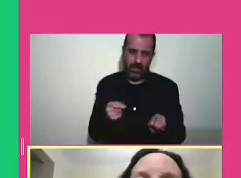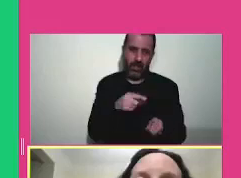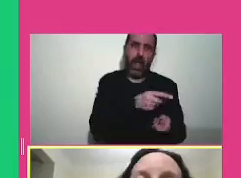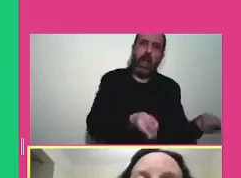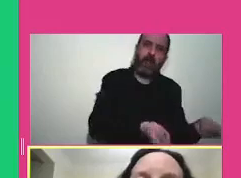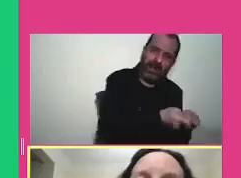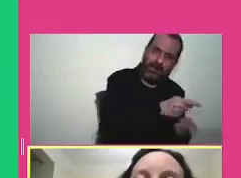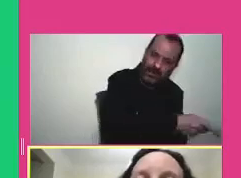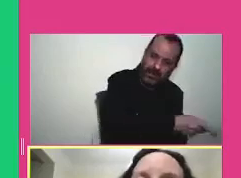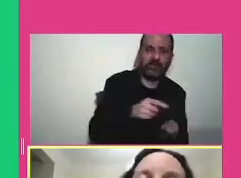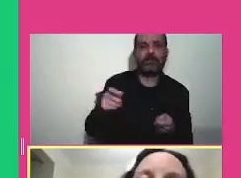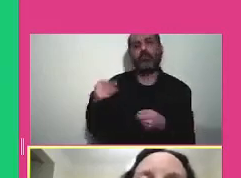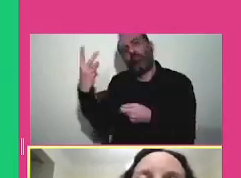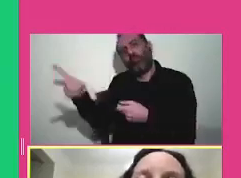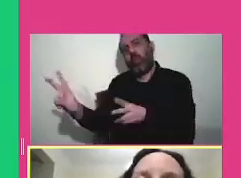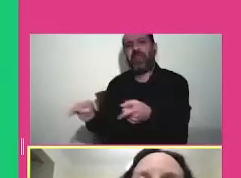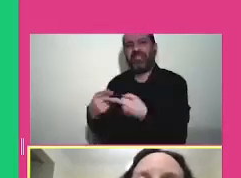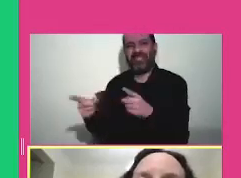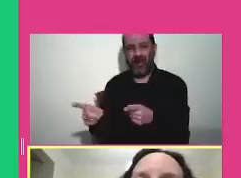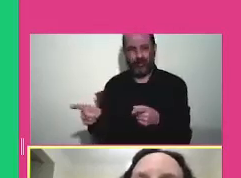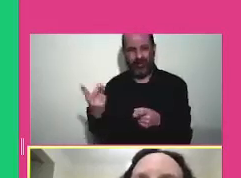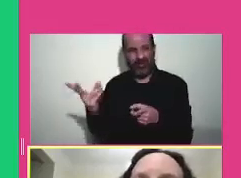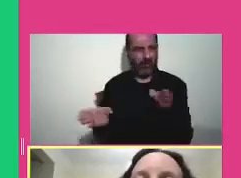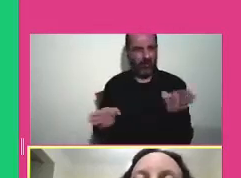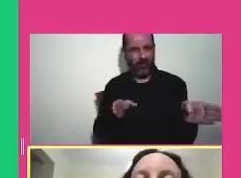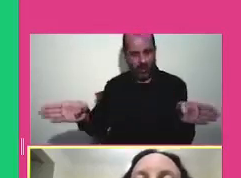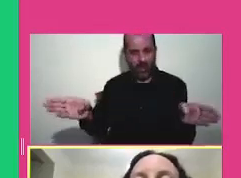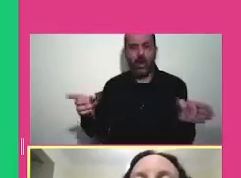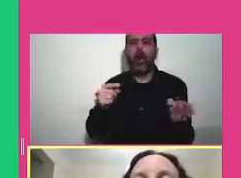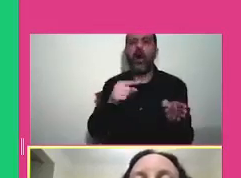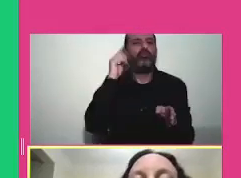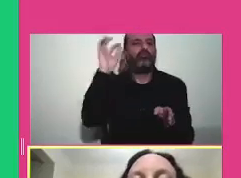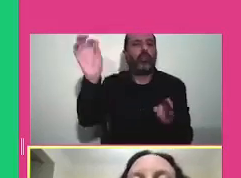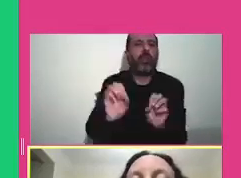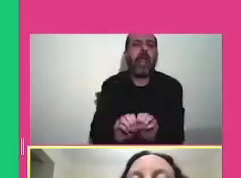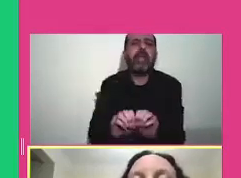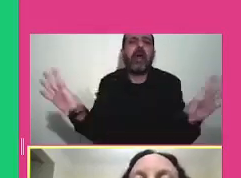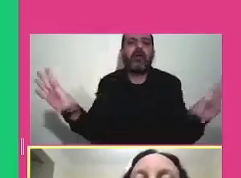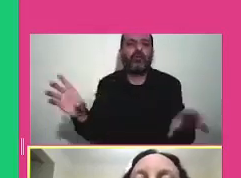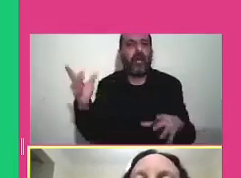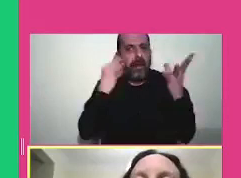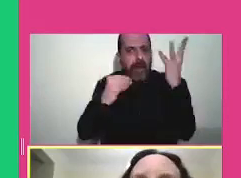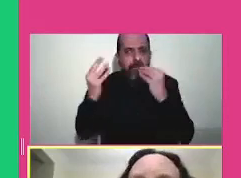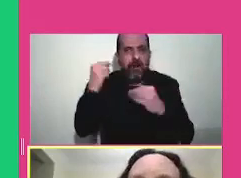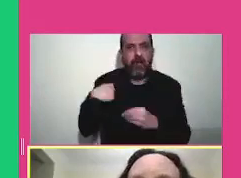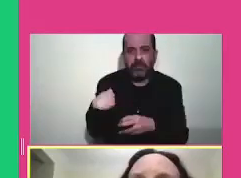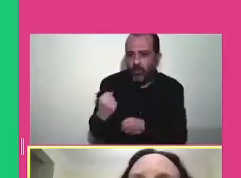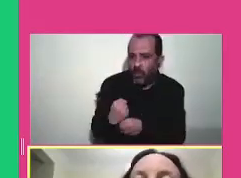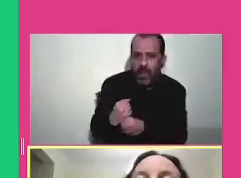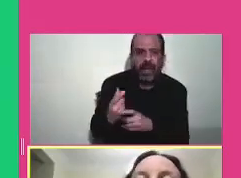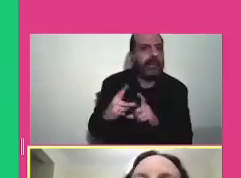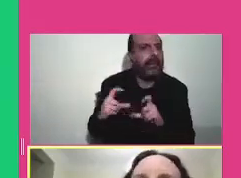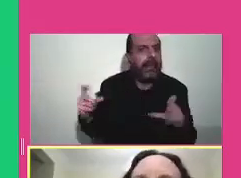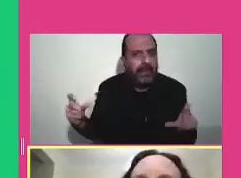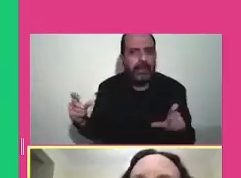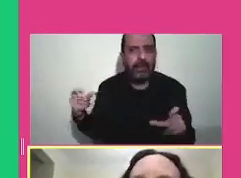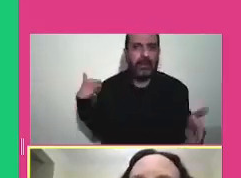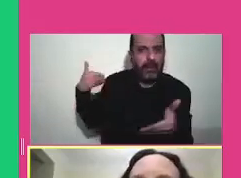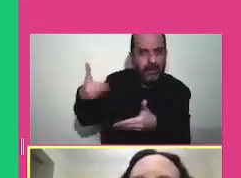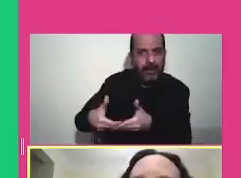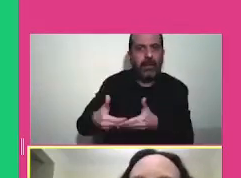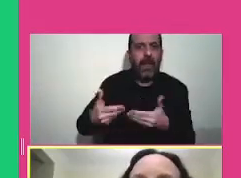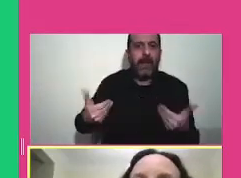να τους γνωστοποιήσουν τους στόχους του έργου πρώτα απ' όλα, αλλά εν συνεχεία να τους μάθουν πώς θα μπορούσαν να χρησιμοποιήσουν όλα αυτά